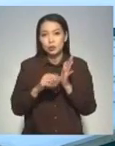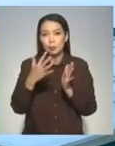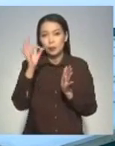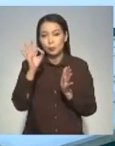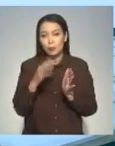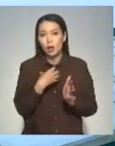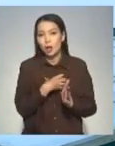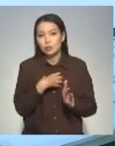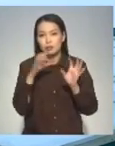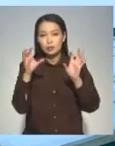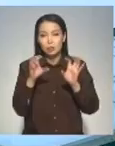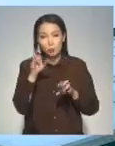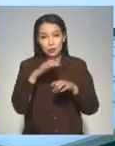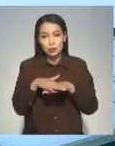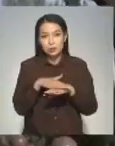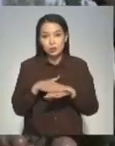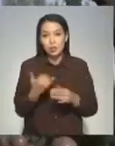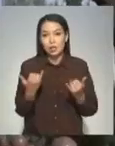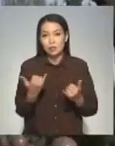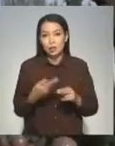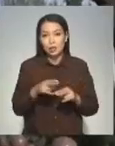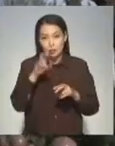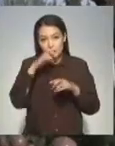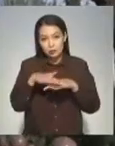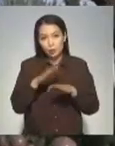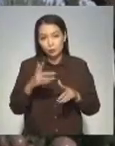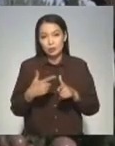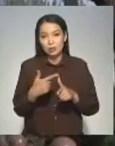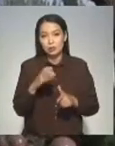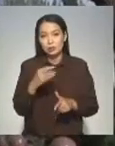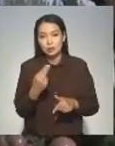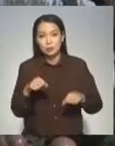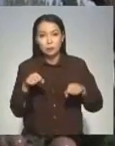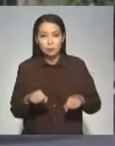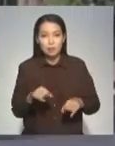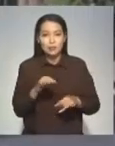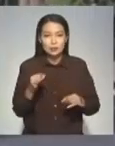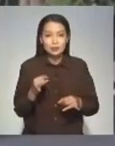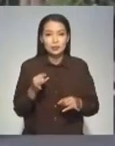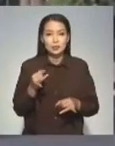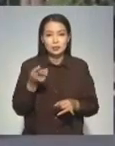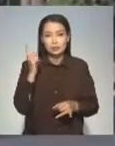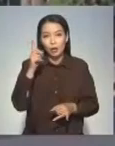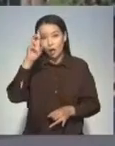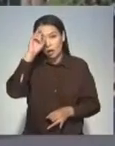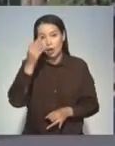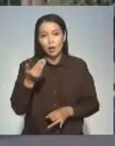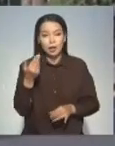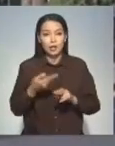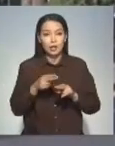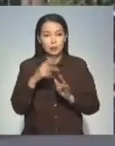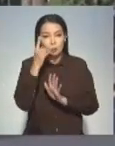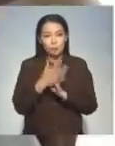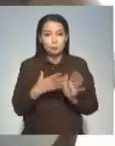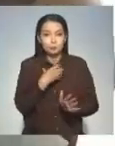процентов основного закона страны так отныне эта страна будет называться социальным правовым и светским государством ранее этих